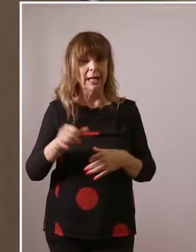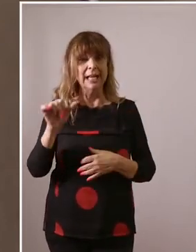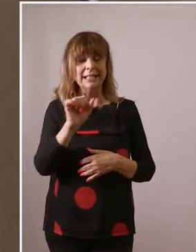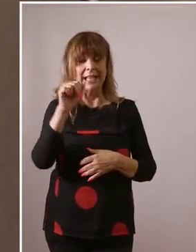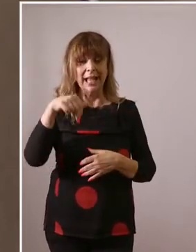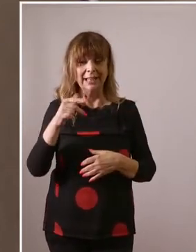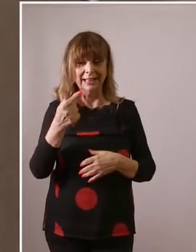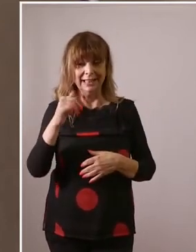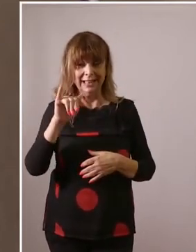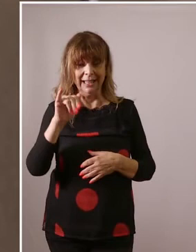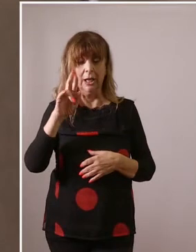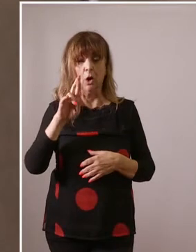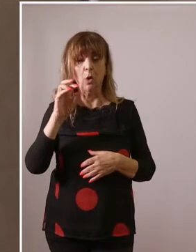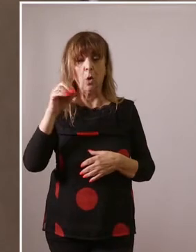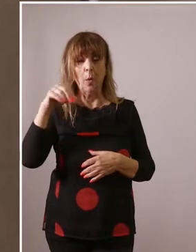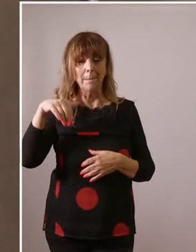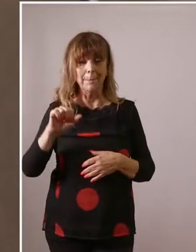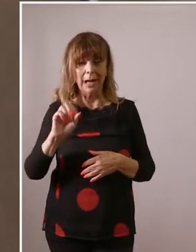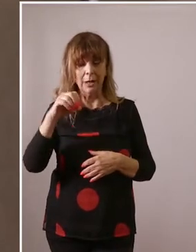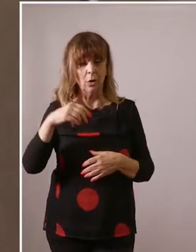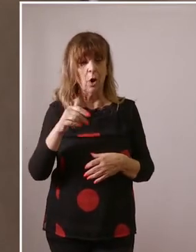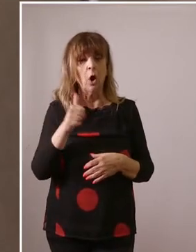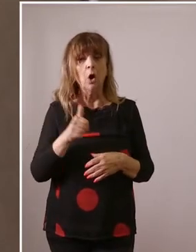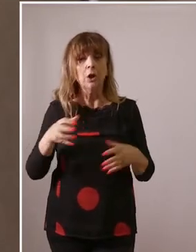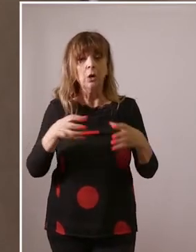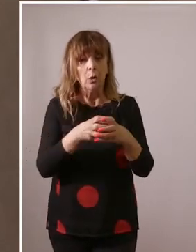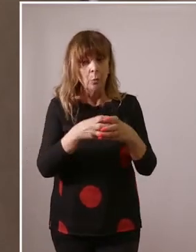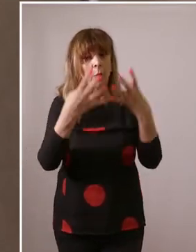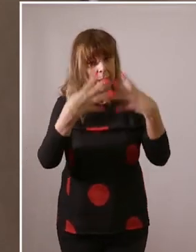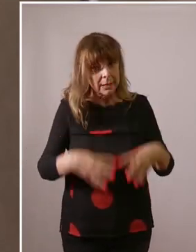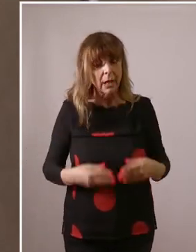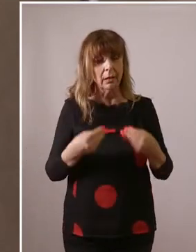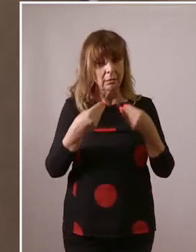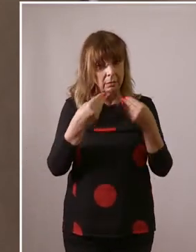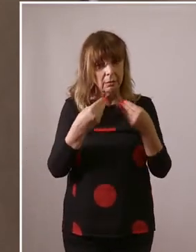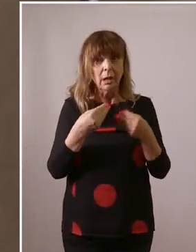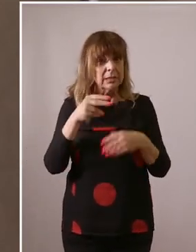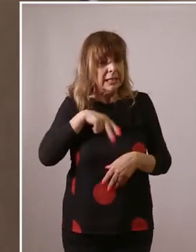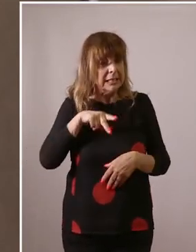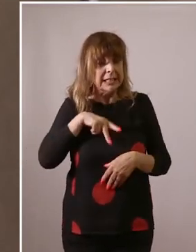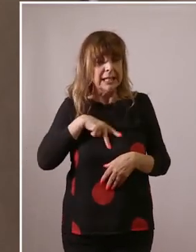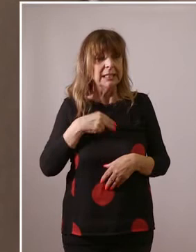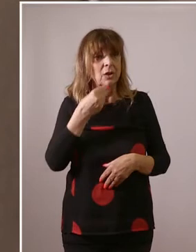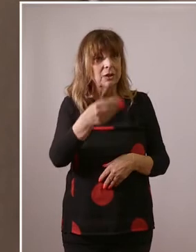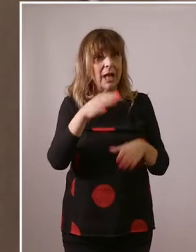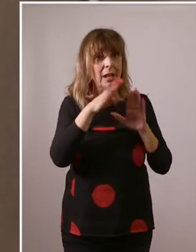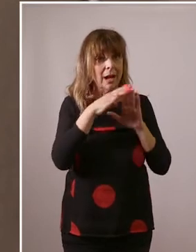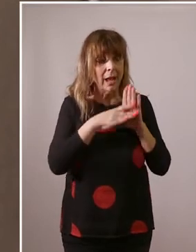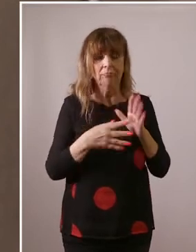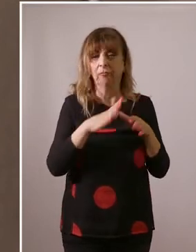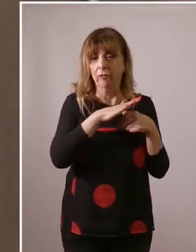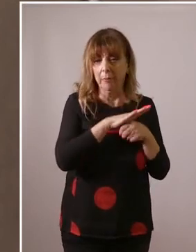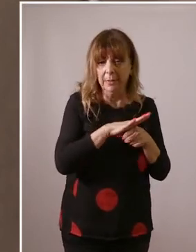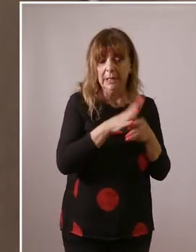diceva ogni gruppo sociale organizzato per ciò stesso si dà delle regole di convivenza una famiglia un impresa